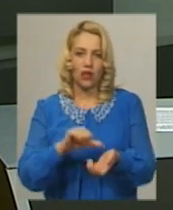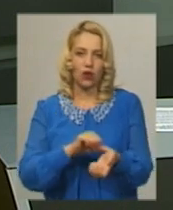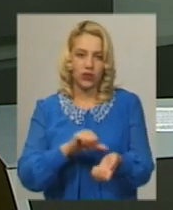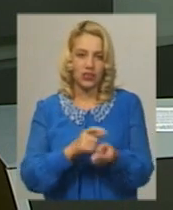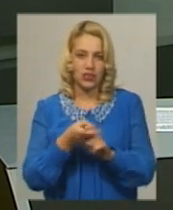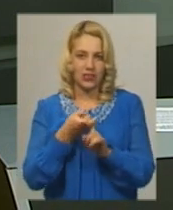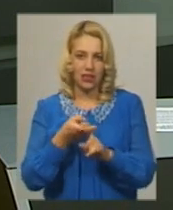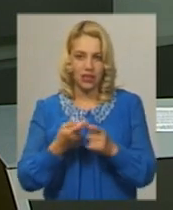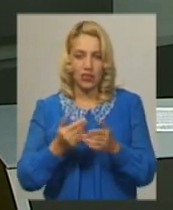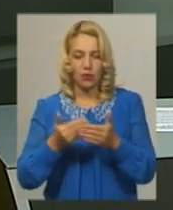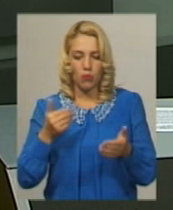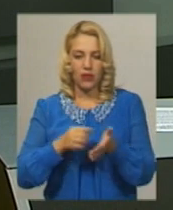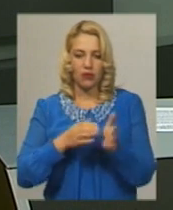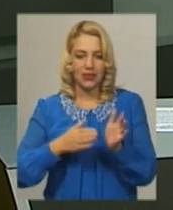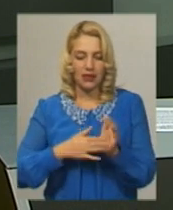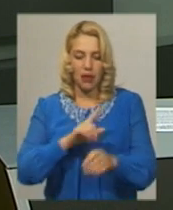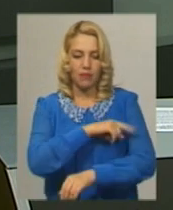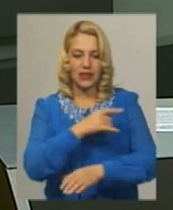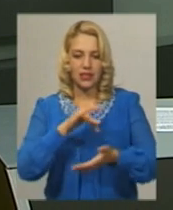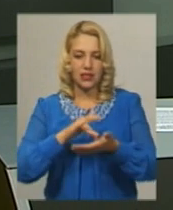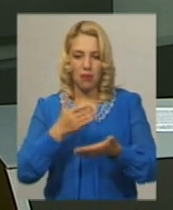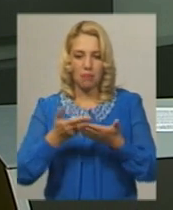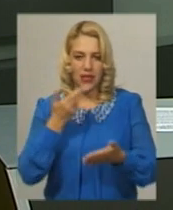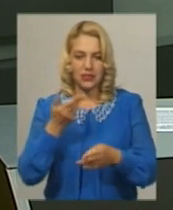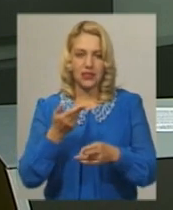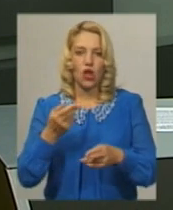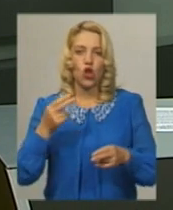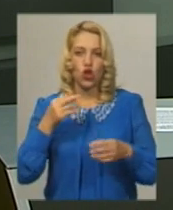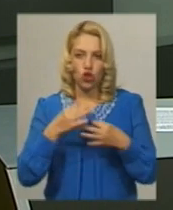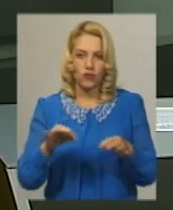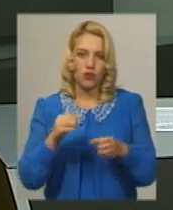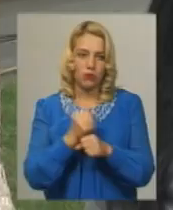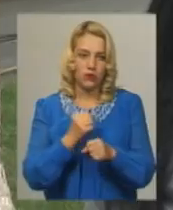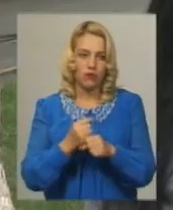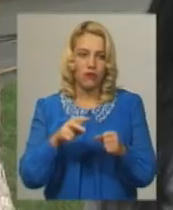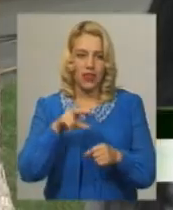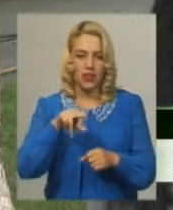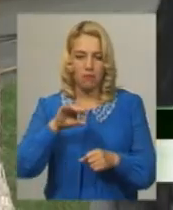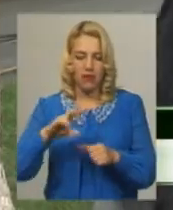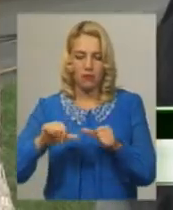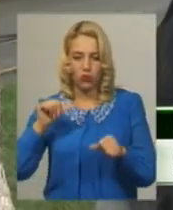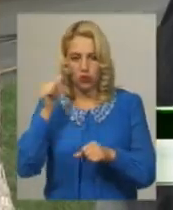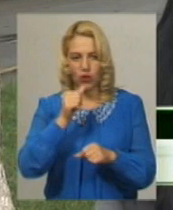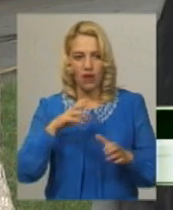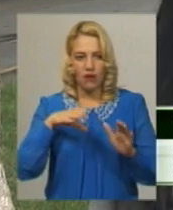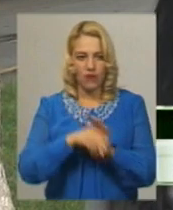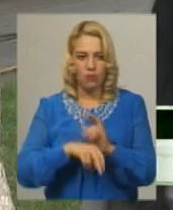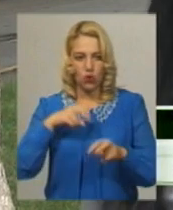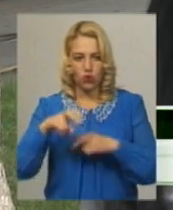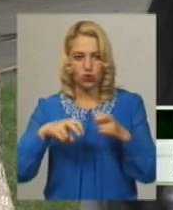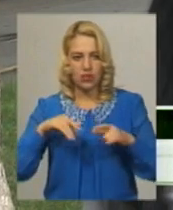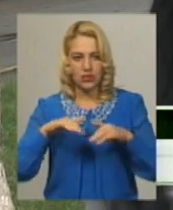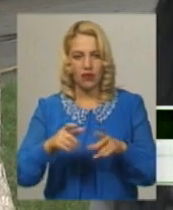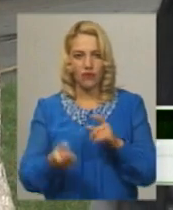попередніми даними, медичний центр без дозволів працював з липня минулого року. В рамках вжитих оперативно-розшукових